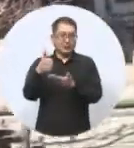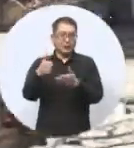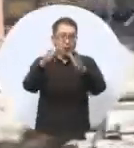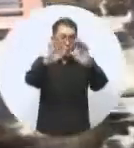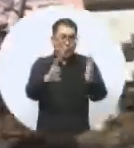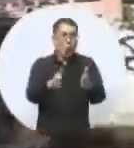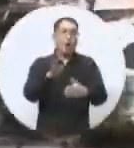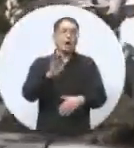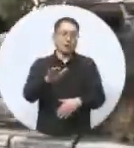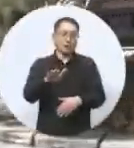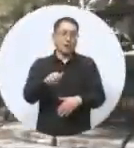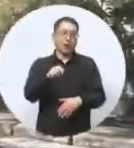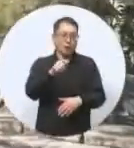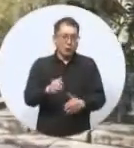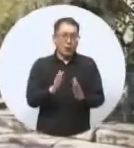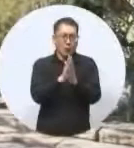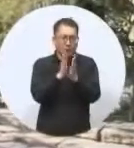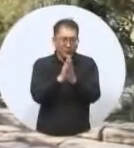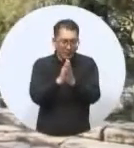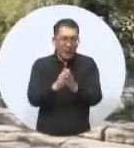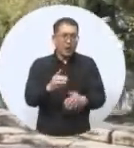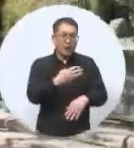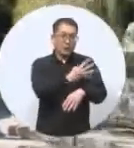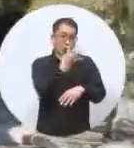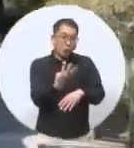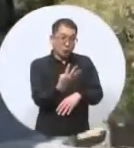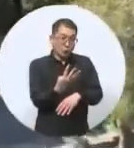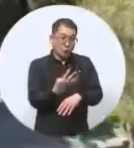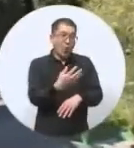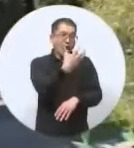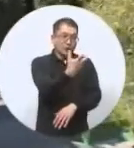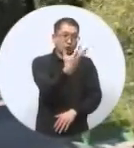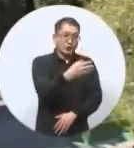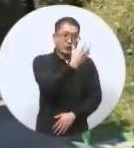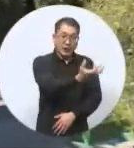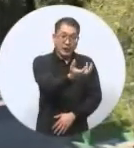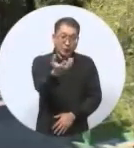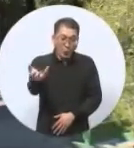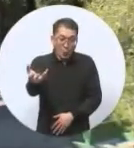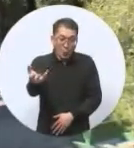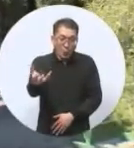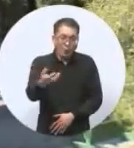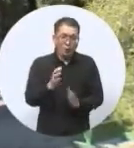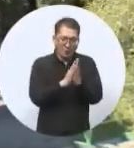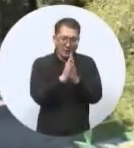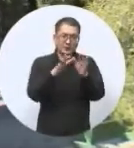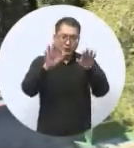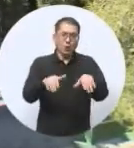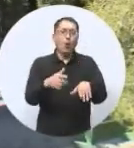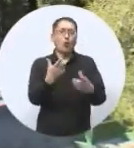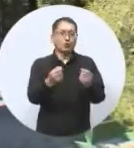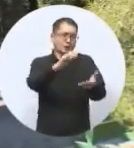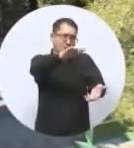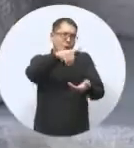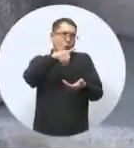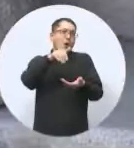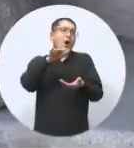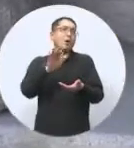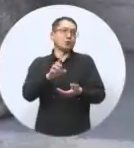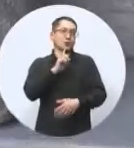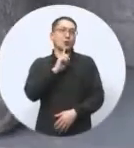像がありましてね、それを巡れば四国88箇所を回ったと同じようなご利益があると。